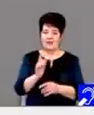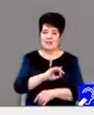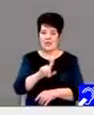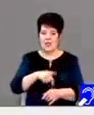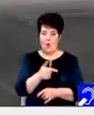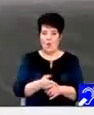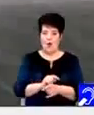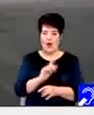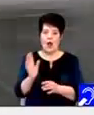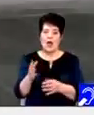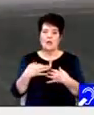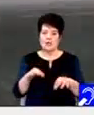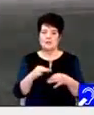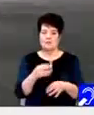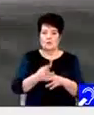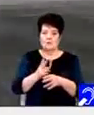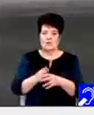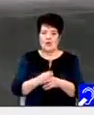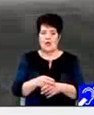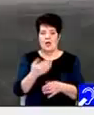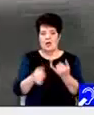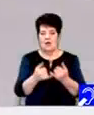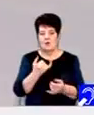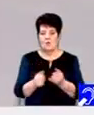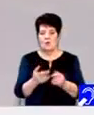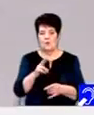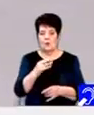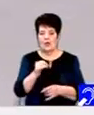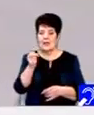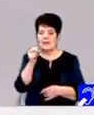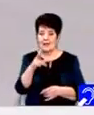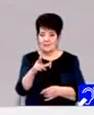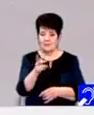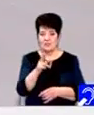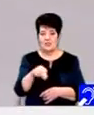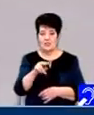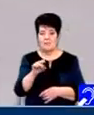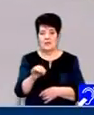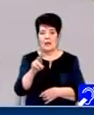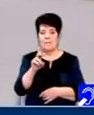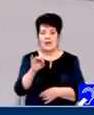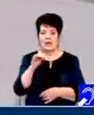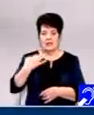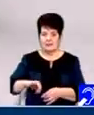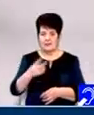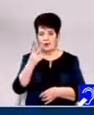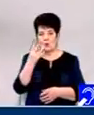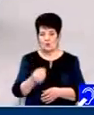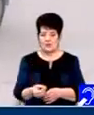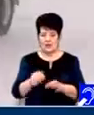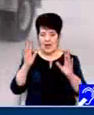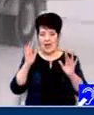peste cap transporturile. Și în Franța este cod galben de ninsuri și polei în 13 departamente, iar la Paris ninge de două zile.